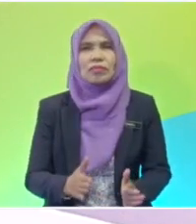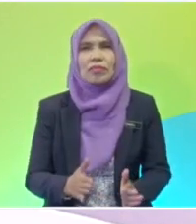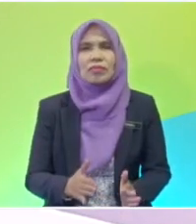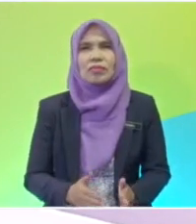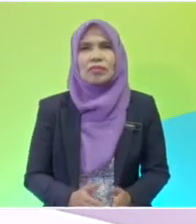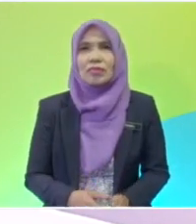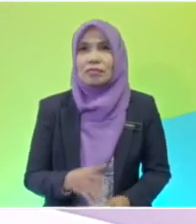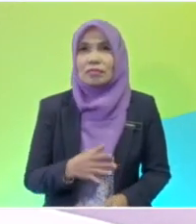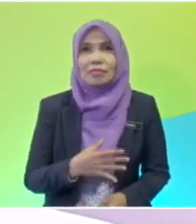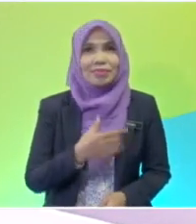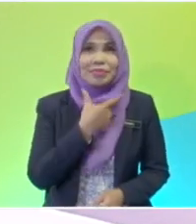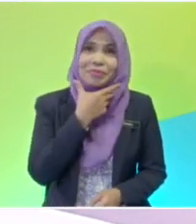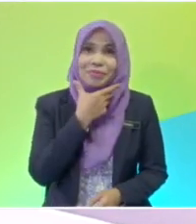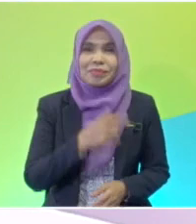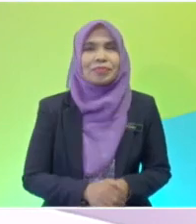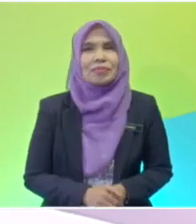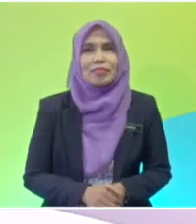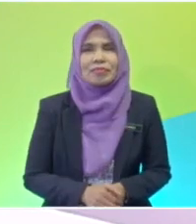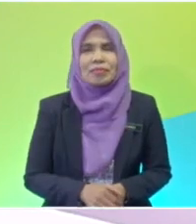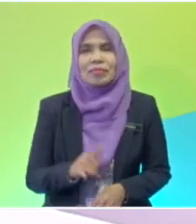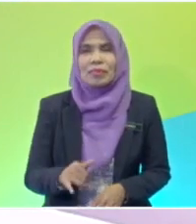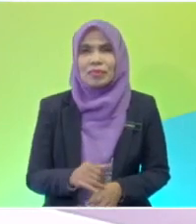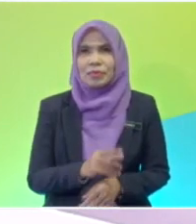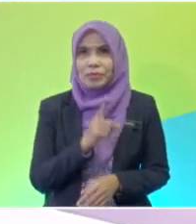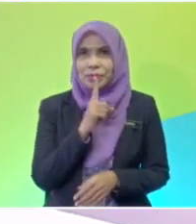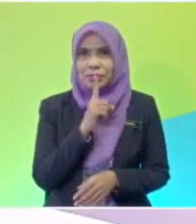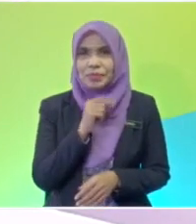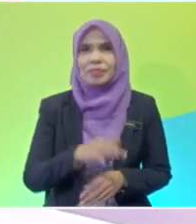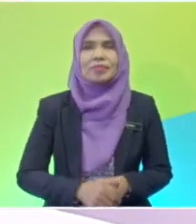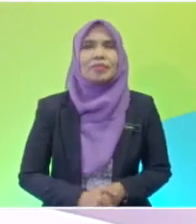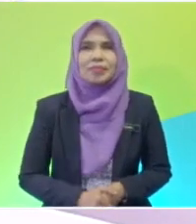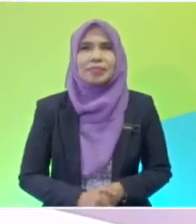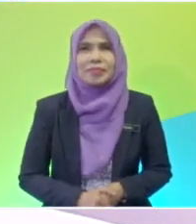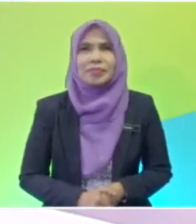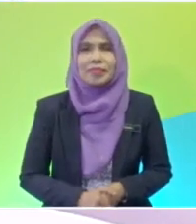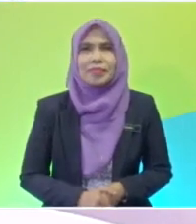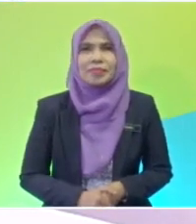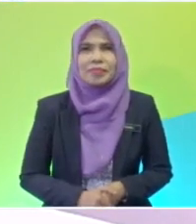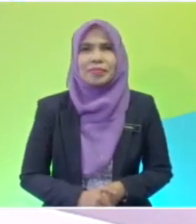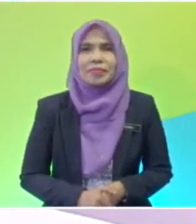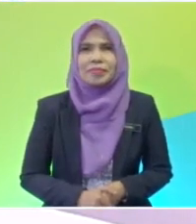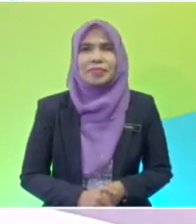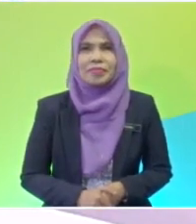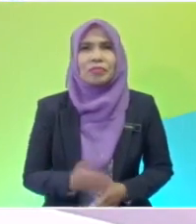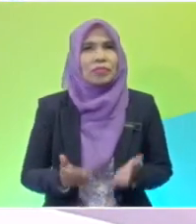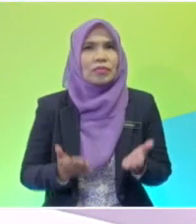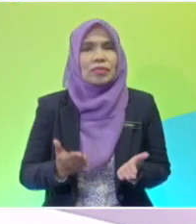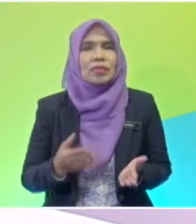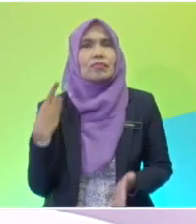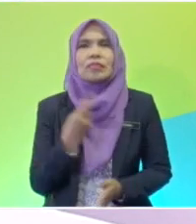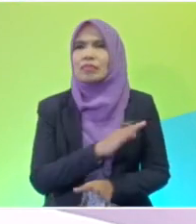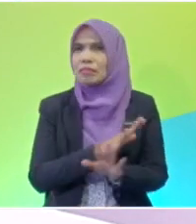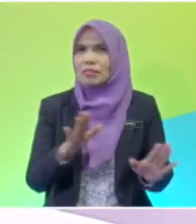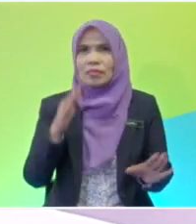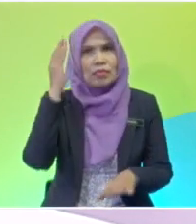ceria kalau kita tidak melakukan trek personality melalui Isya kometry punya sistem keberangkanya kita tidak tahu Di manakah kedudukan kita dan ibu